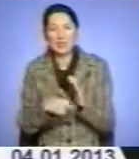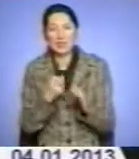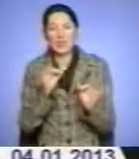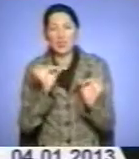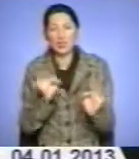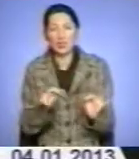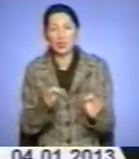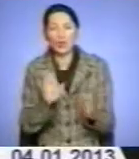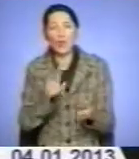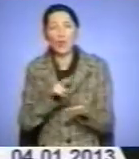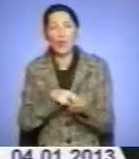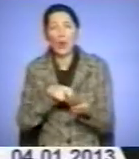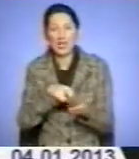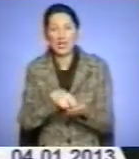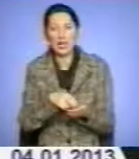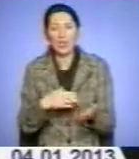приносимо